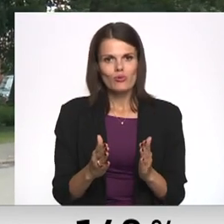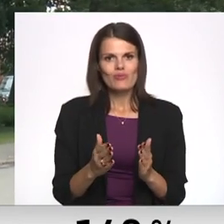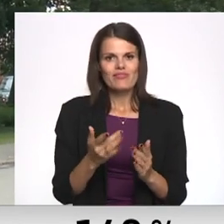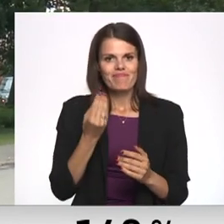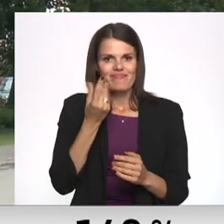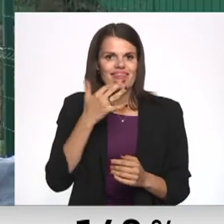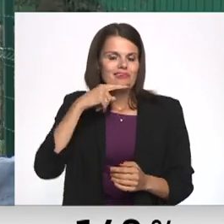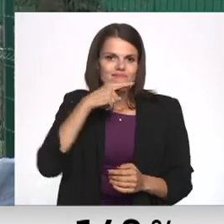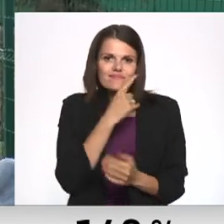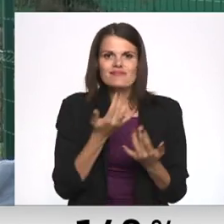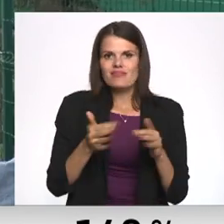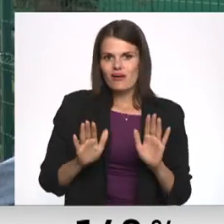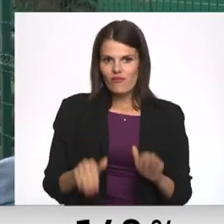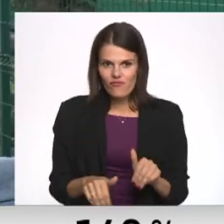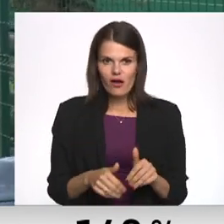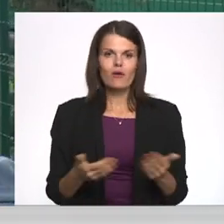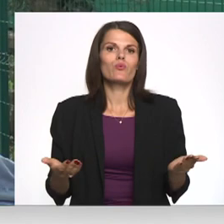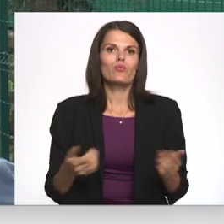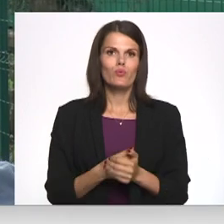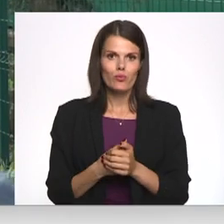savelkot jostas.